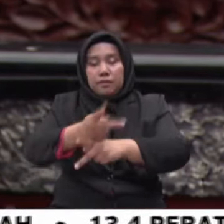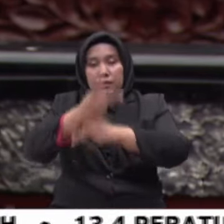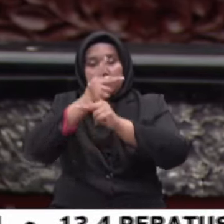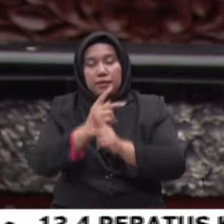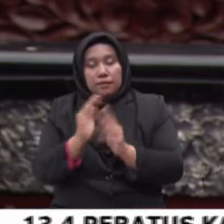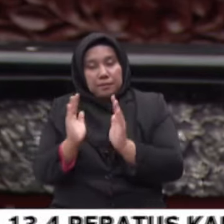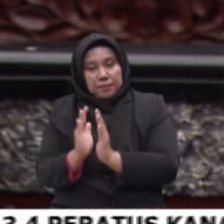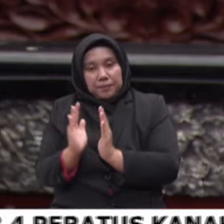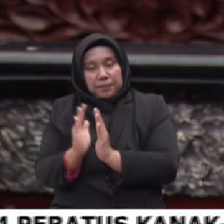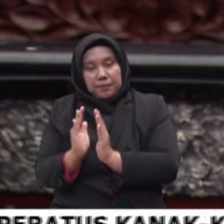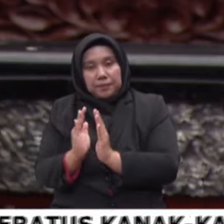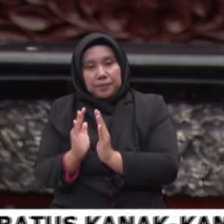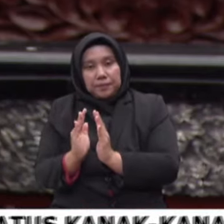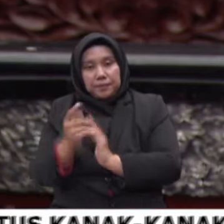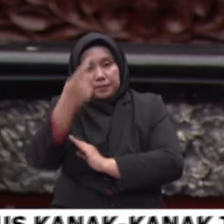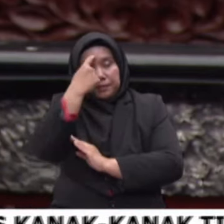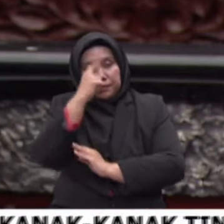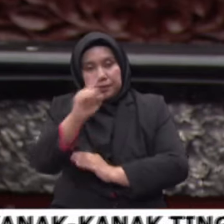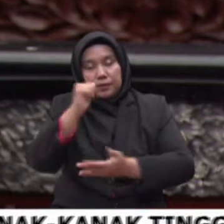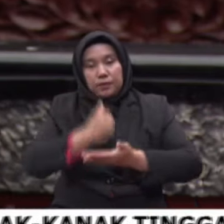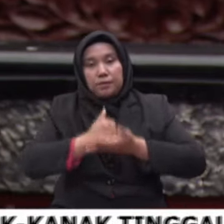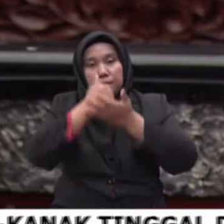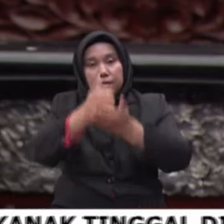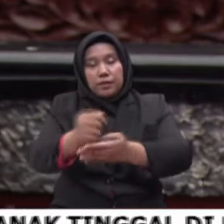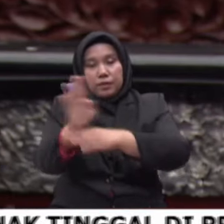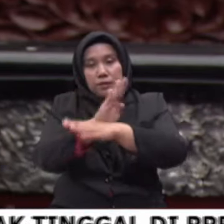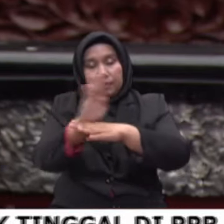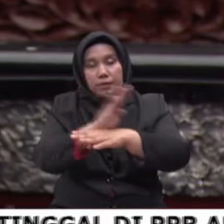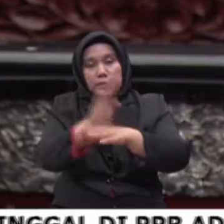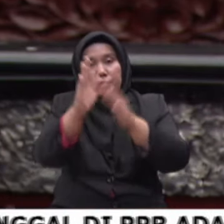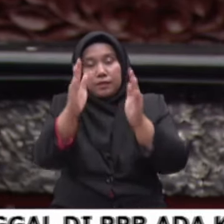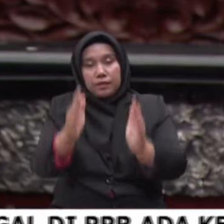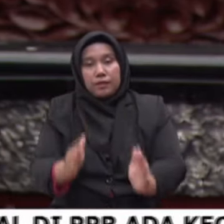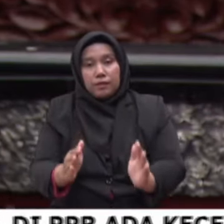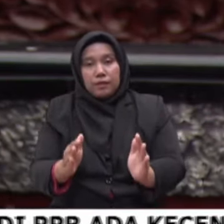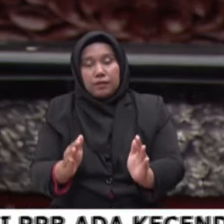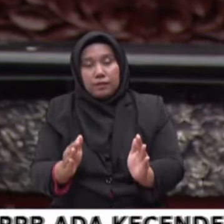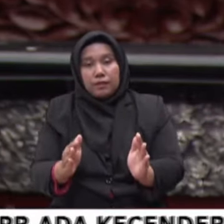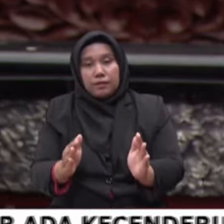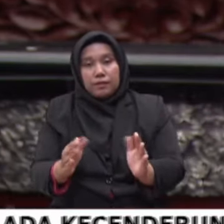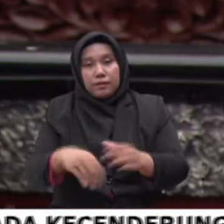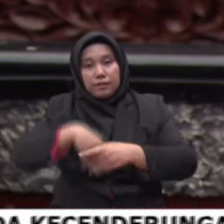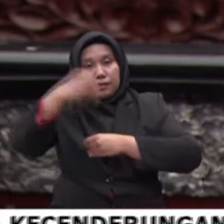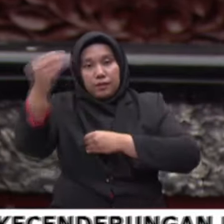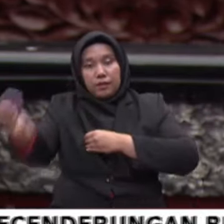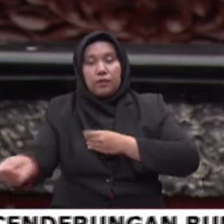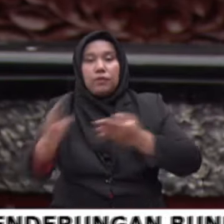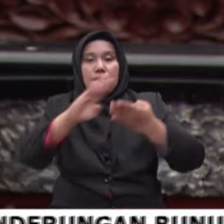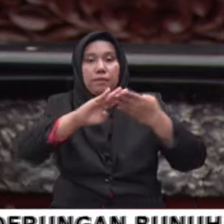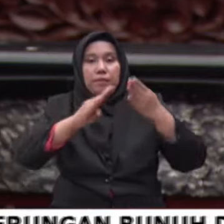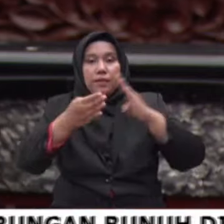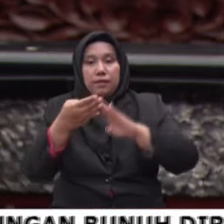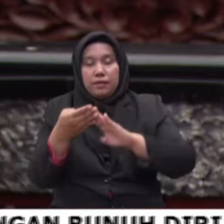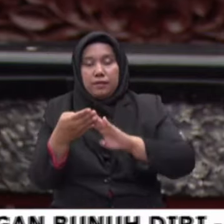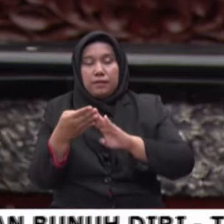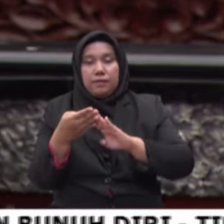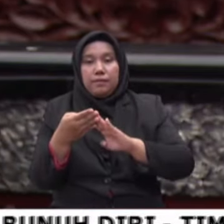kecilan untuk membantu usahawan-usahawan di luar bandar.